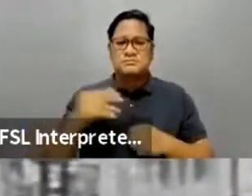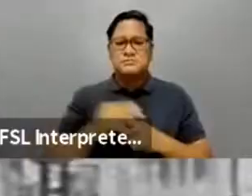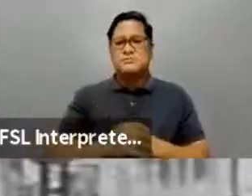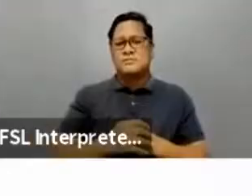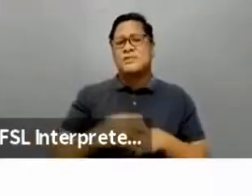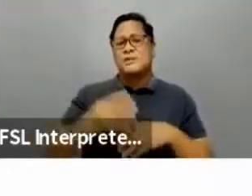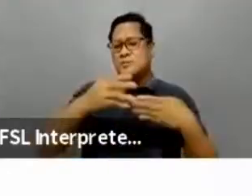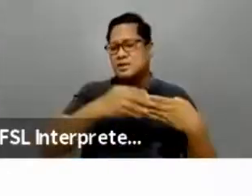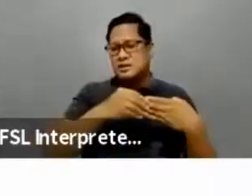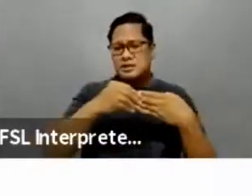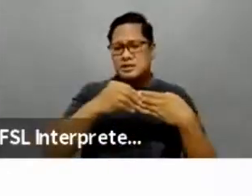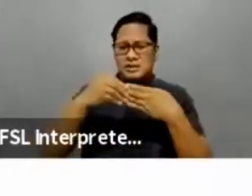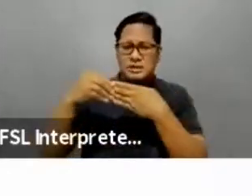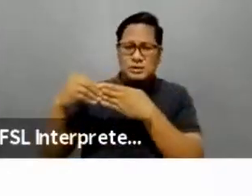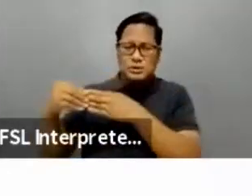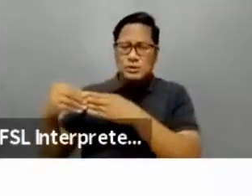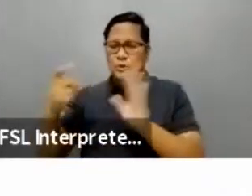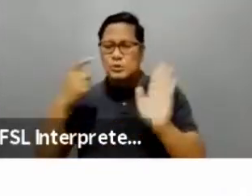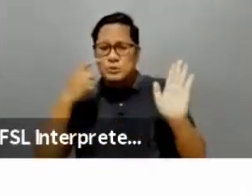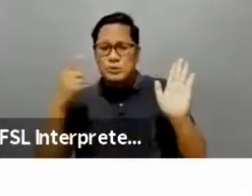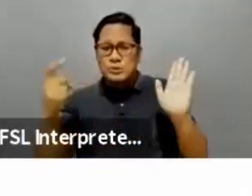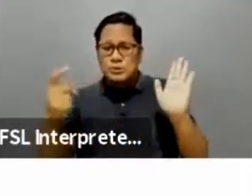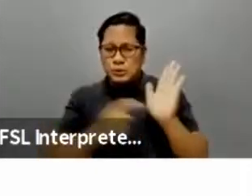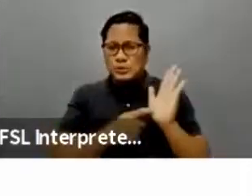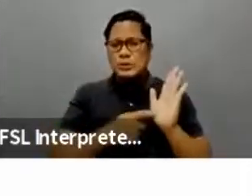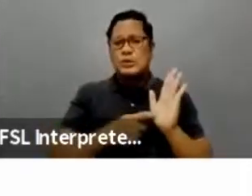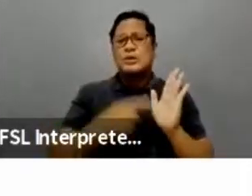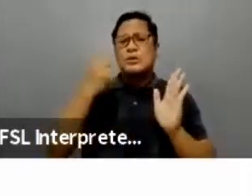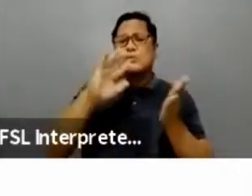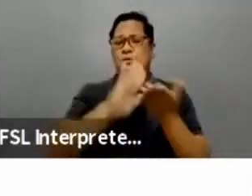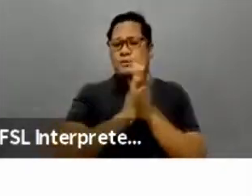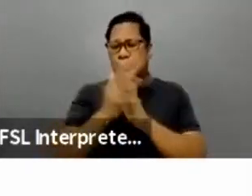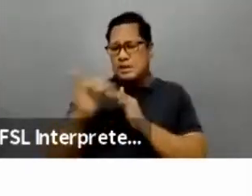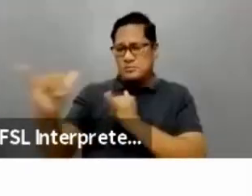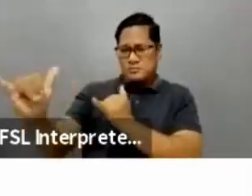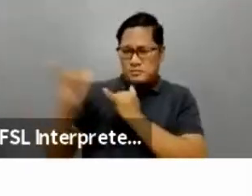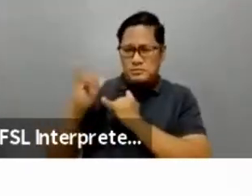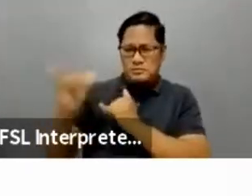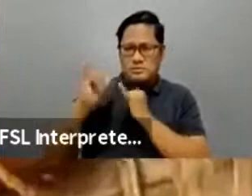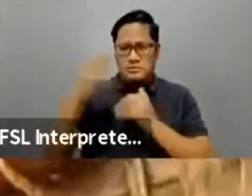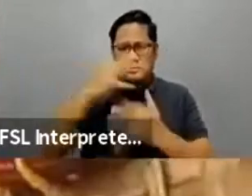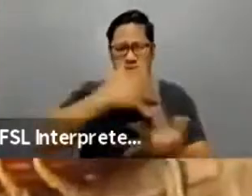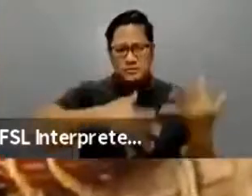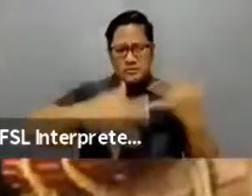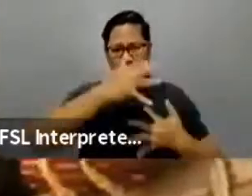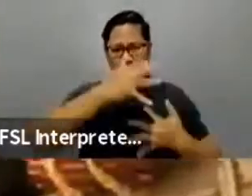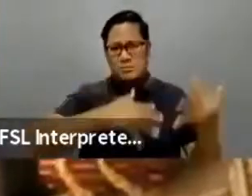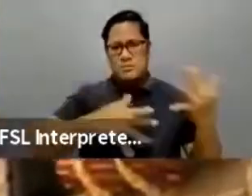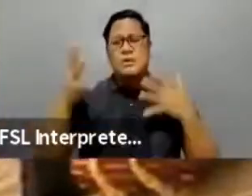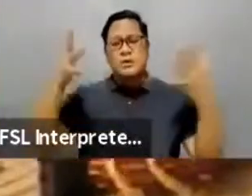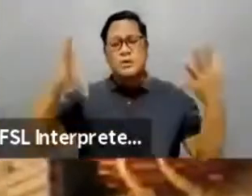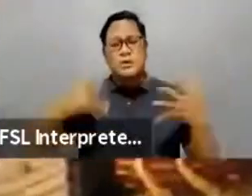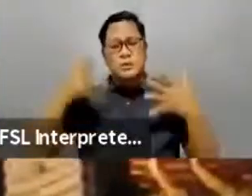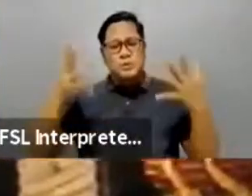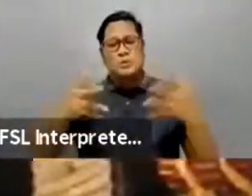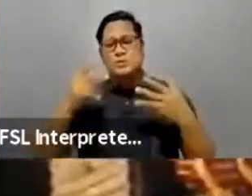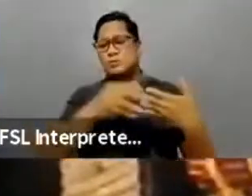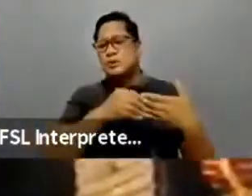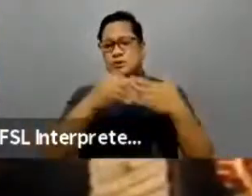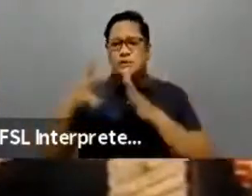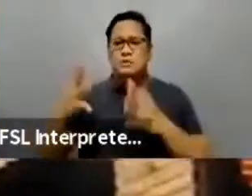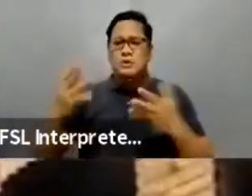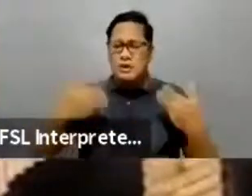pinunong pupukaw sa pagiging kapwa at pagkamamamayan. Pinunong may pagturing